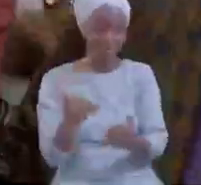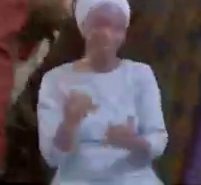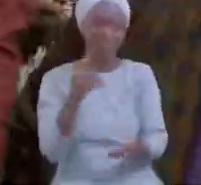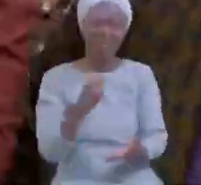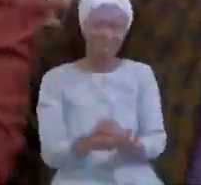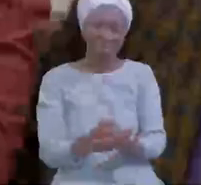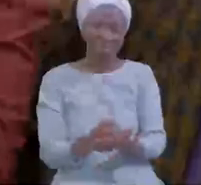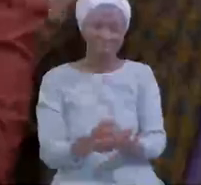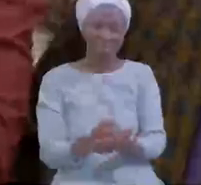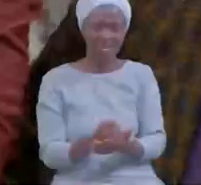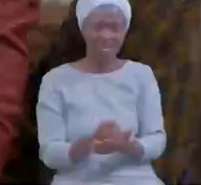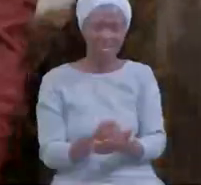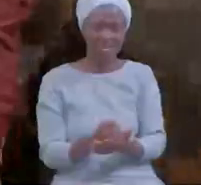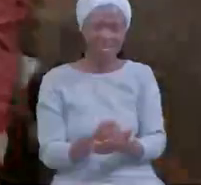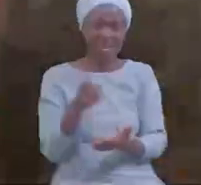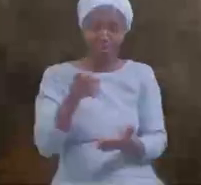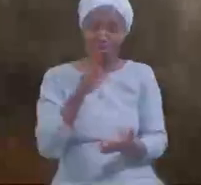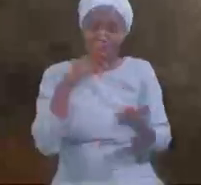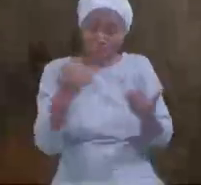Maintenant, vous êtes une personne réussie.